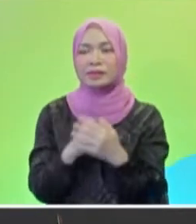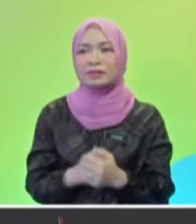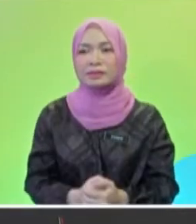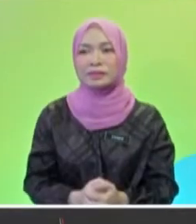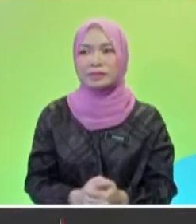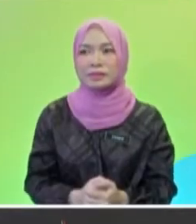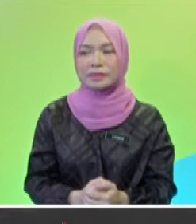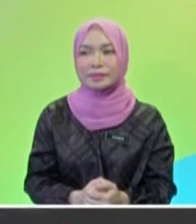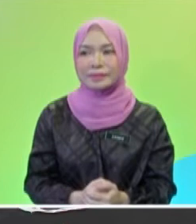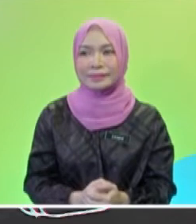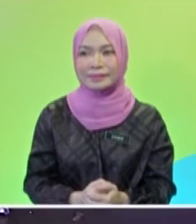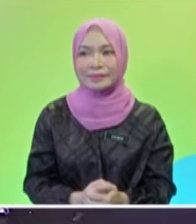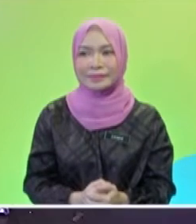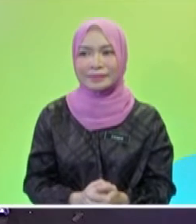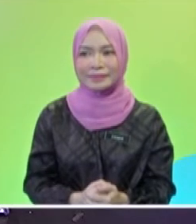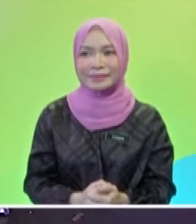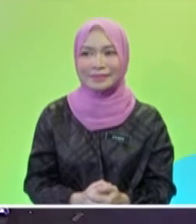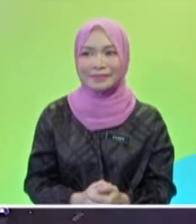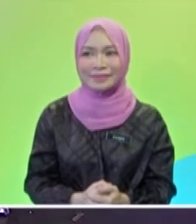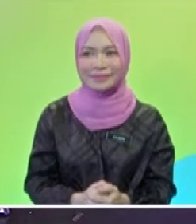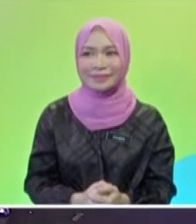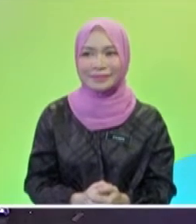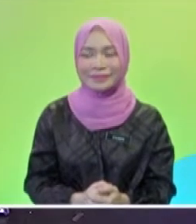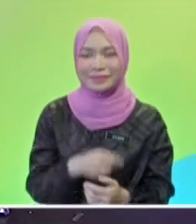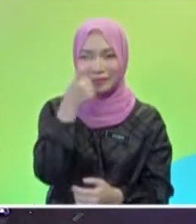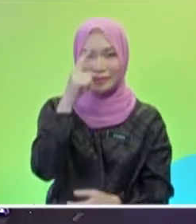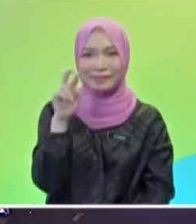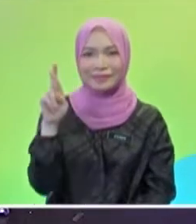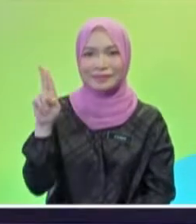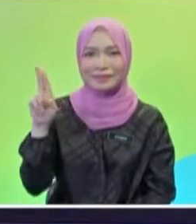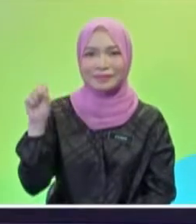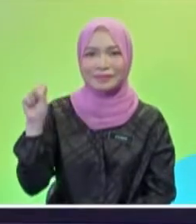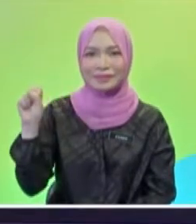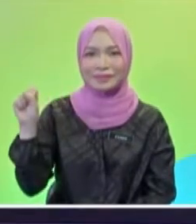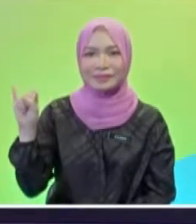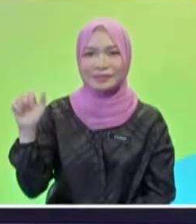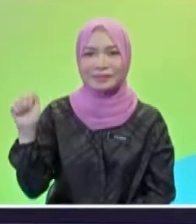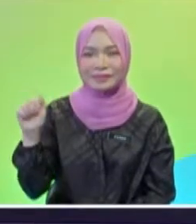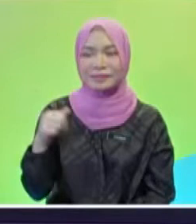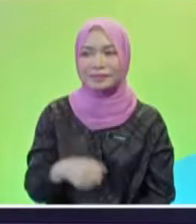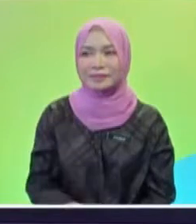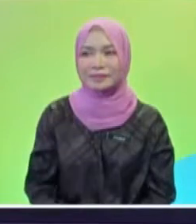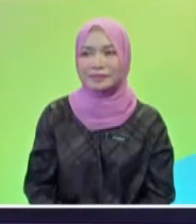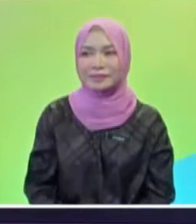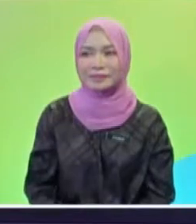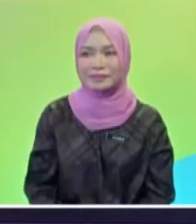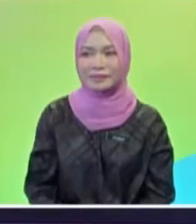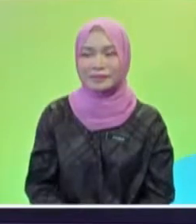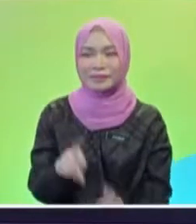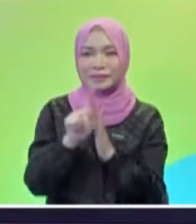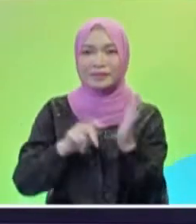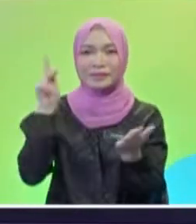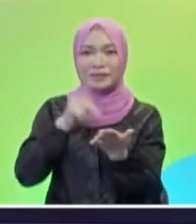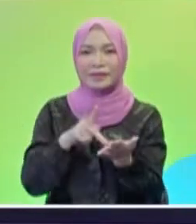ada di rumah Pademangan ataupun istana Jawa farmbot saya Azizah Najwa oke siap terkenal dengan sumber